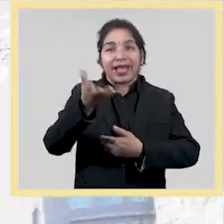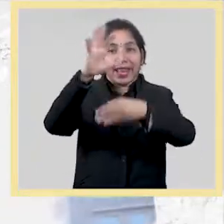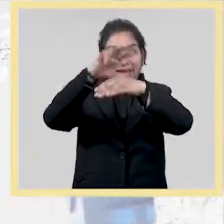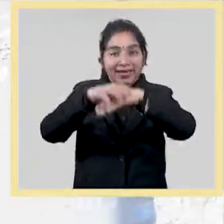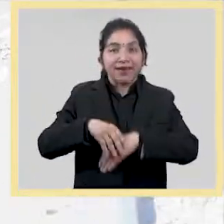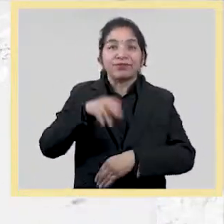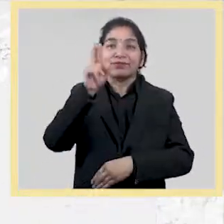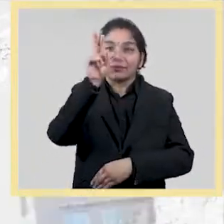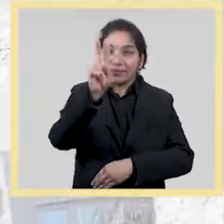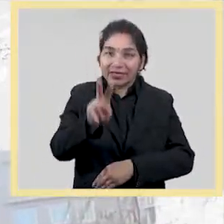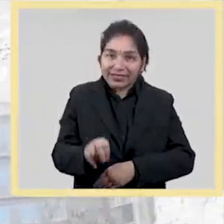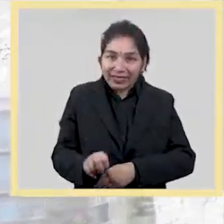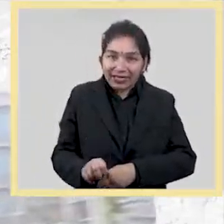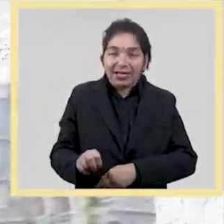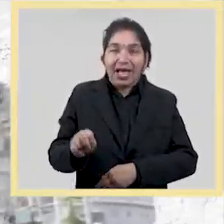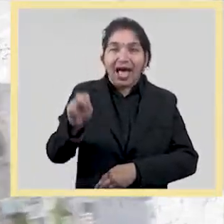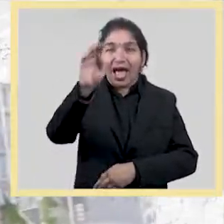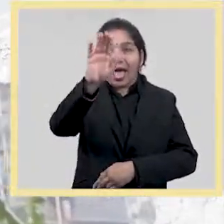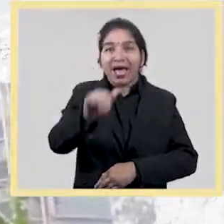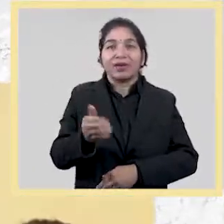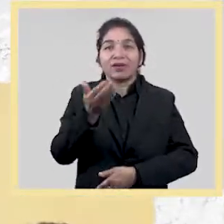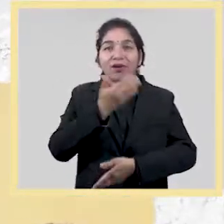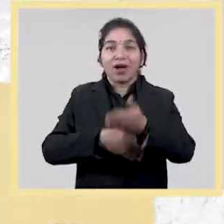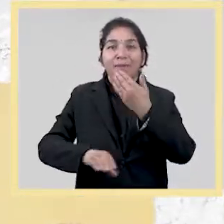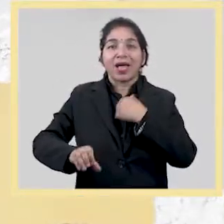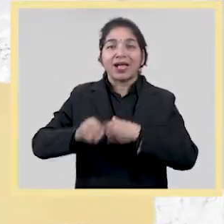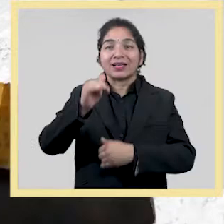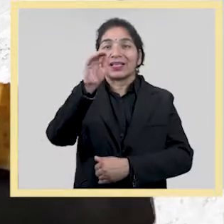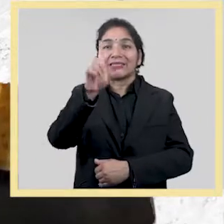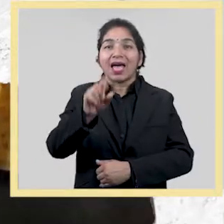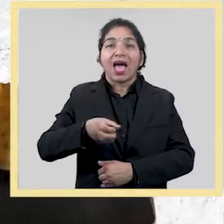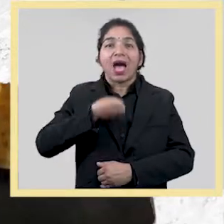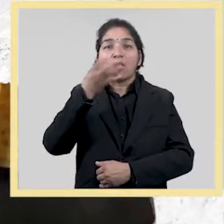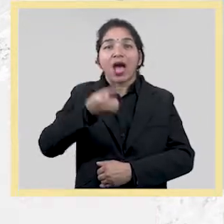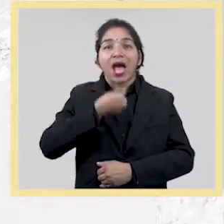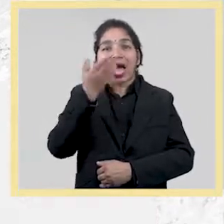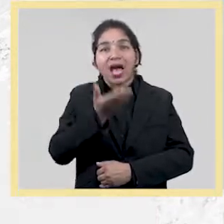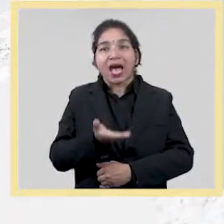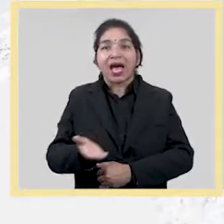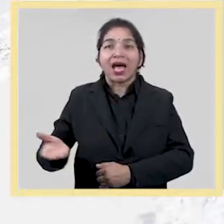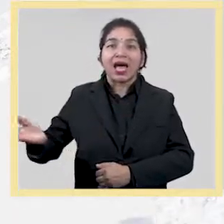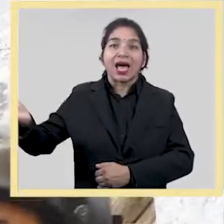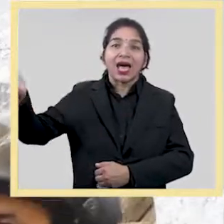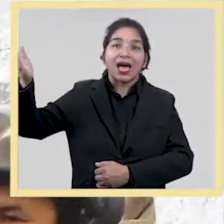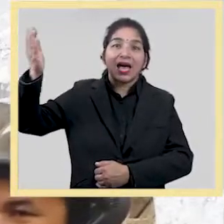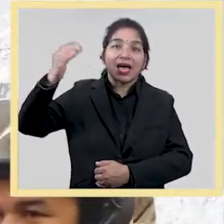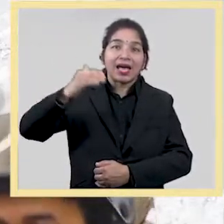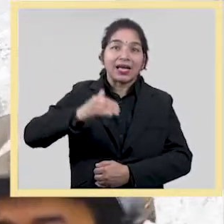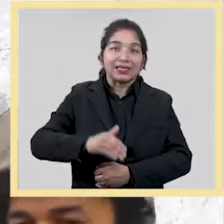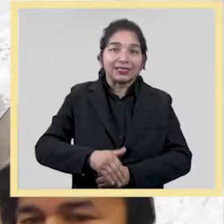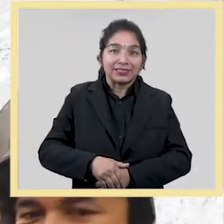अपाङ्गता भएकालाई ल्याउनु पर्छ। आयो अपाङ्गता